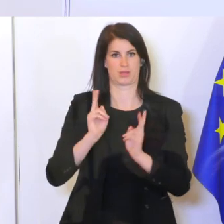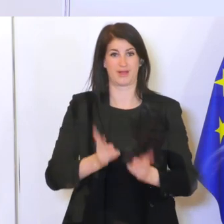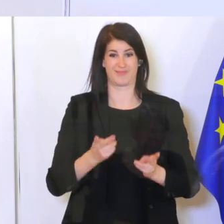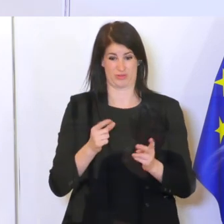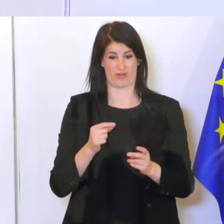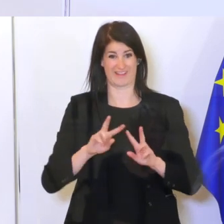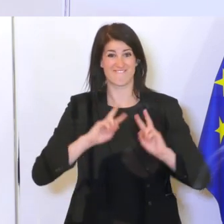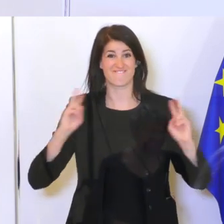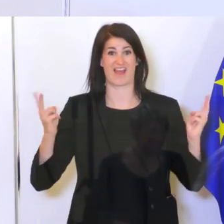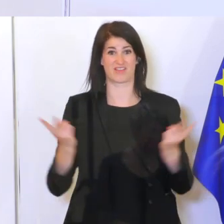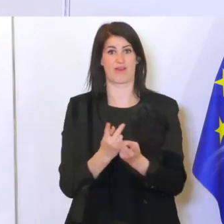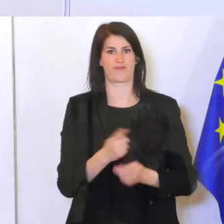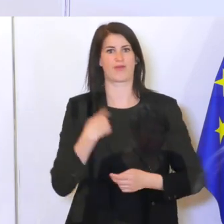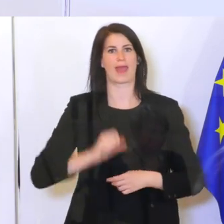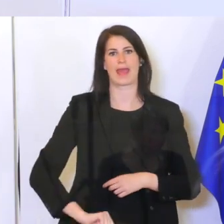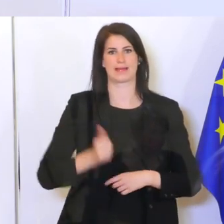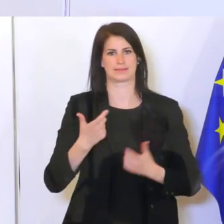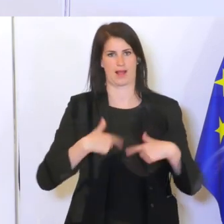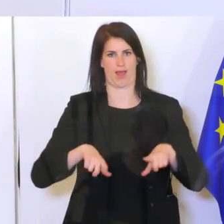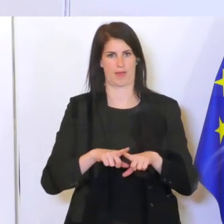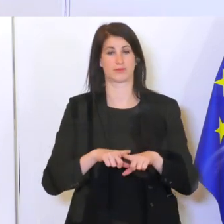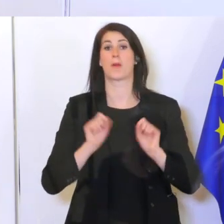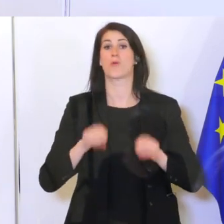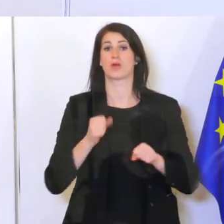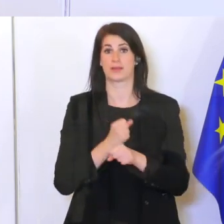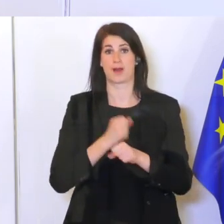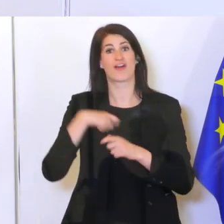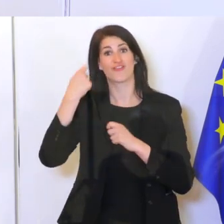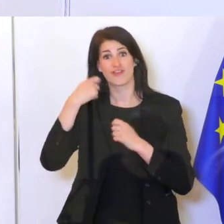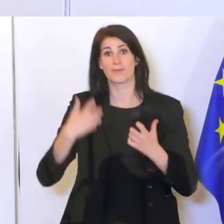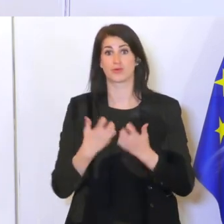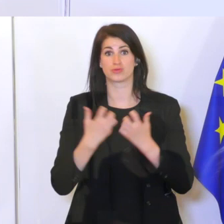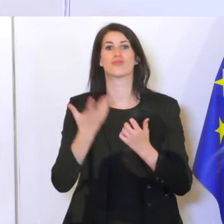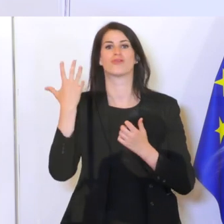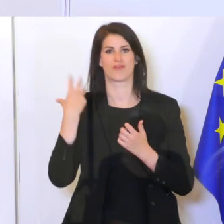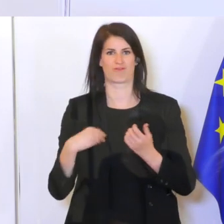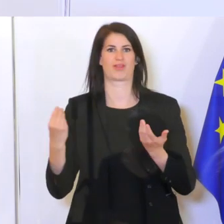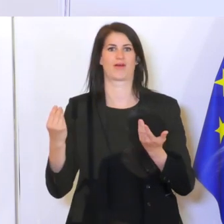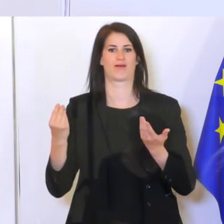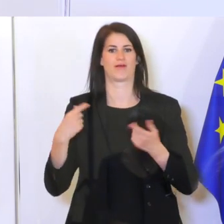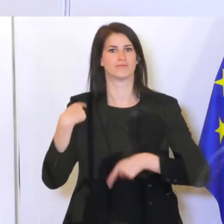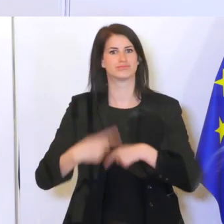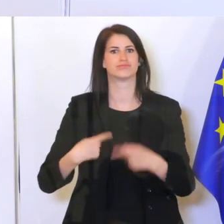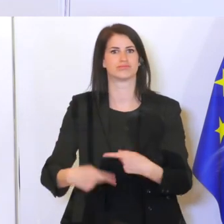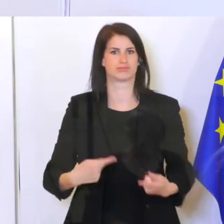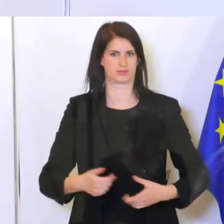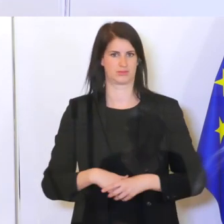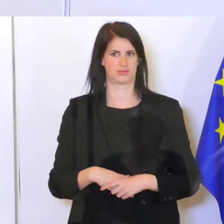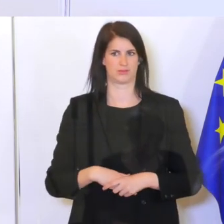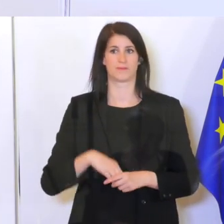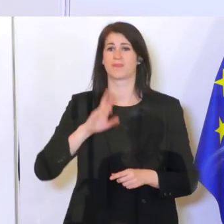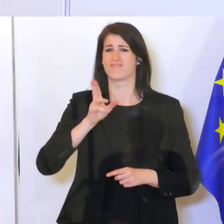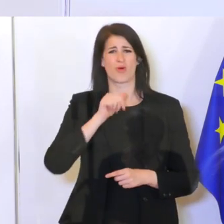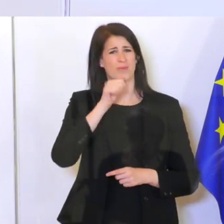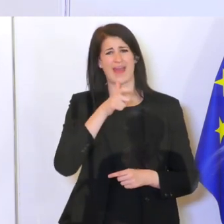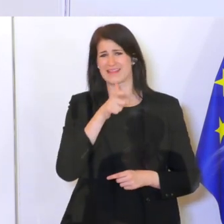es ermöglicht, dass die Filmproduktionen jetzt wieder starten können, denn keine Versicherung der Welt ist geneigt, gegen